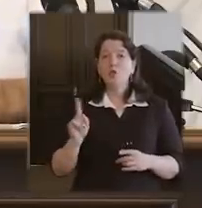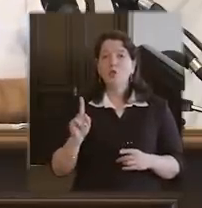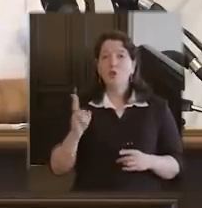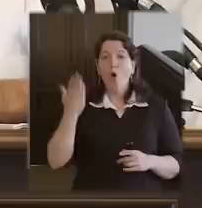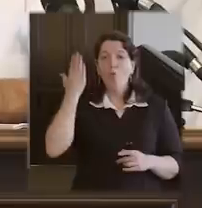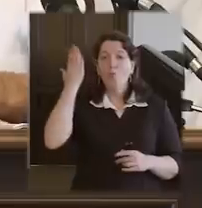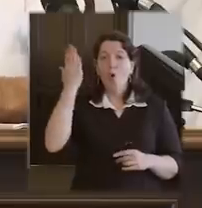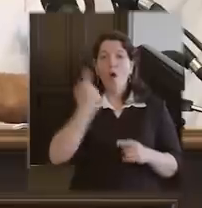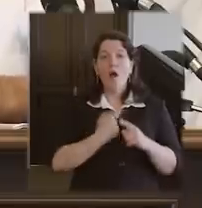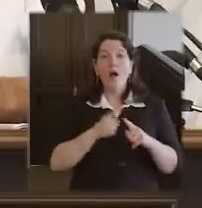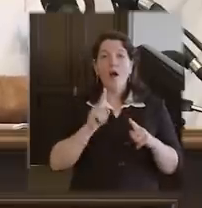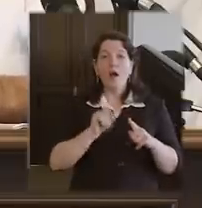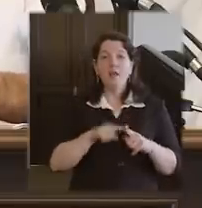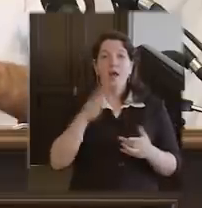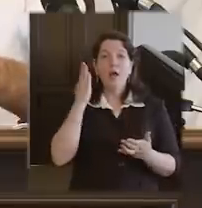что Бог есть